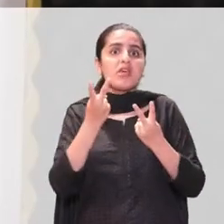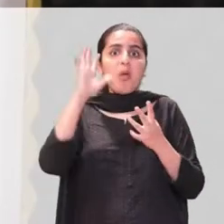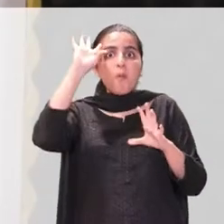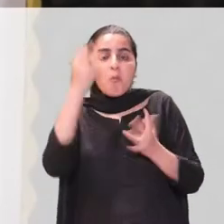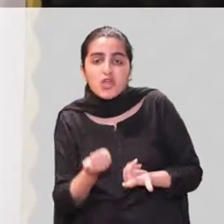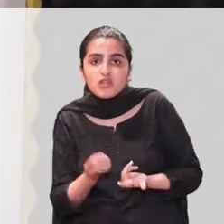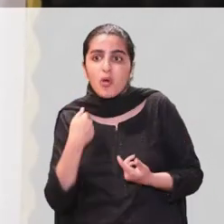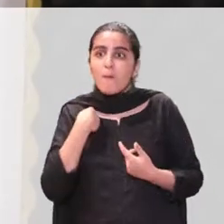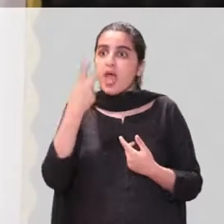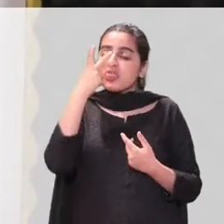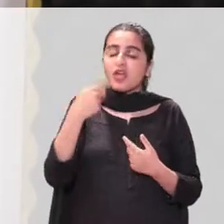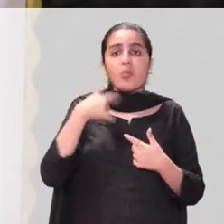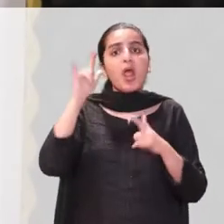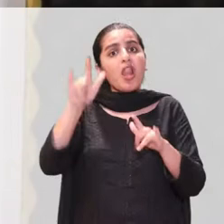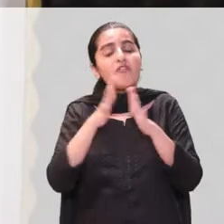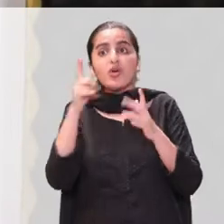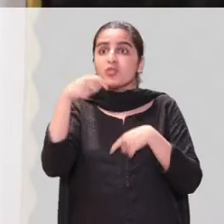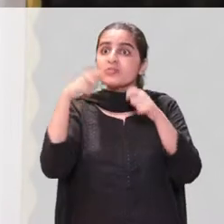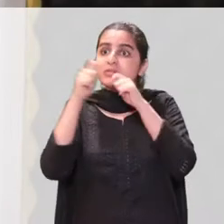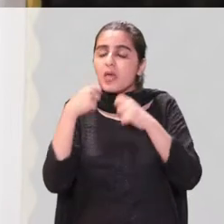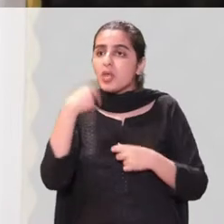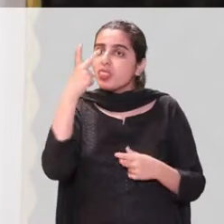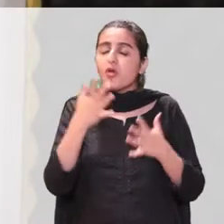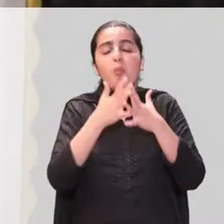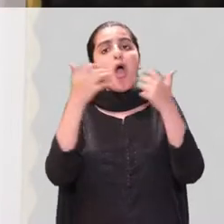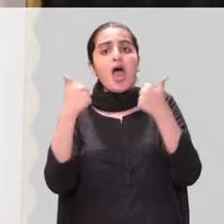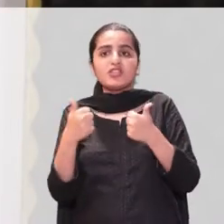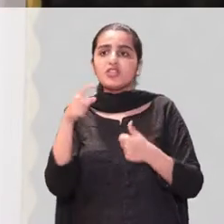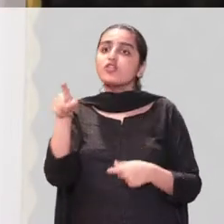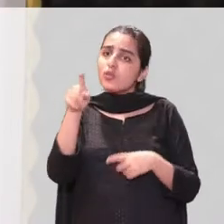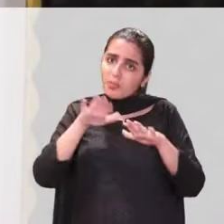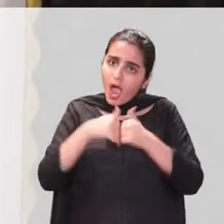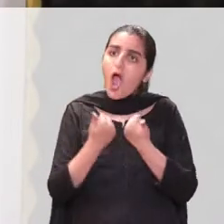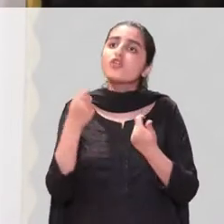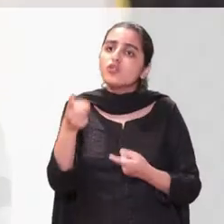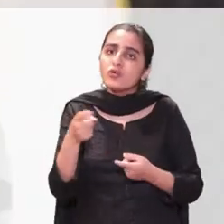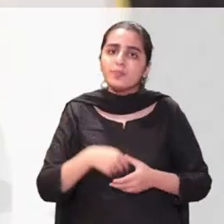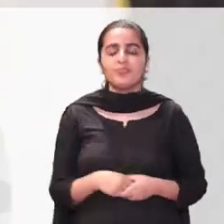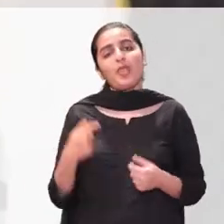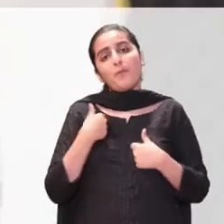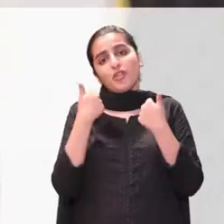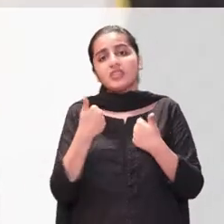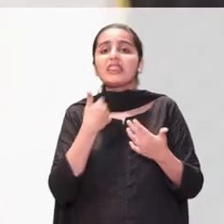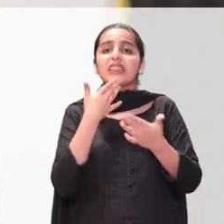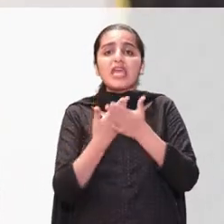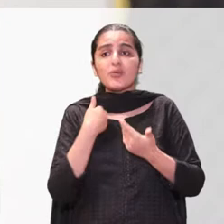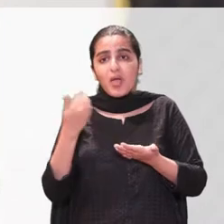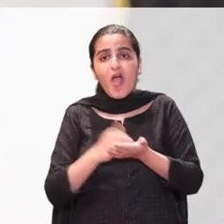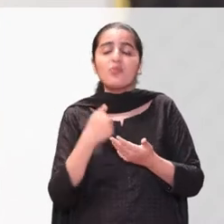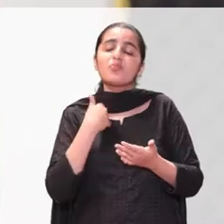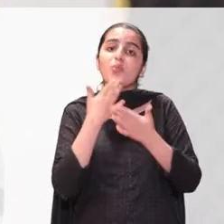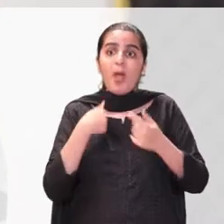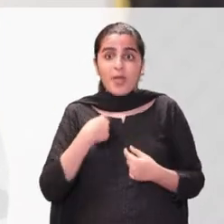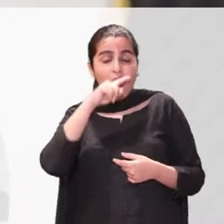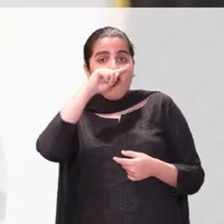बात है उसकी और मैं आपकी बहुत बड़ी फैन हूं आपसे जब जब गुरु की है मुझे बहुत मजा आया है तो कैसे हैं आप आई एम घोड़े थैंक यू सो मच पर